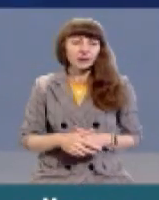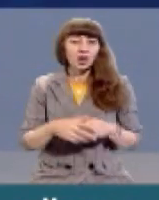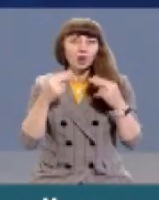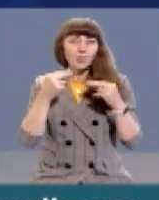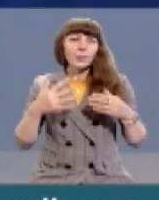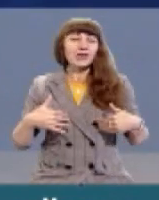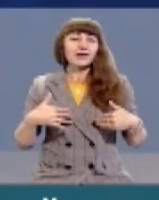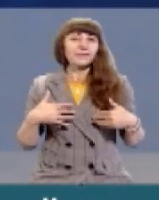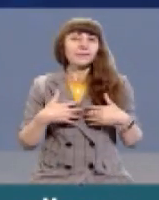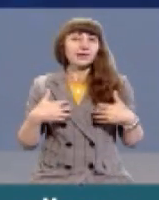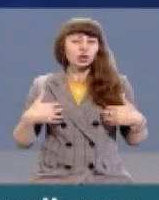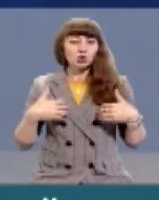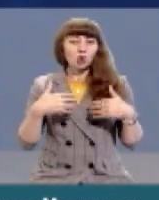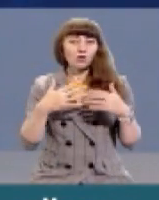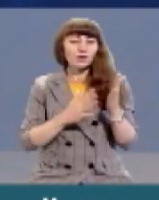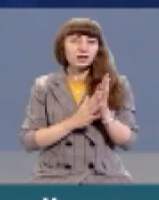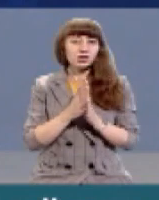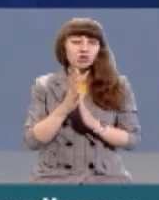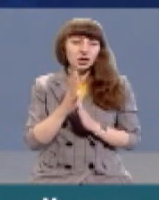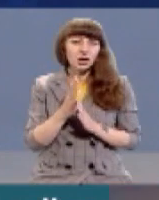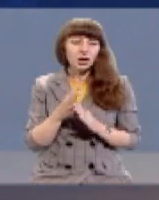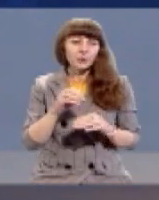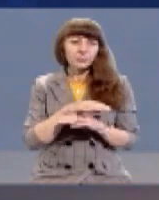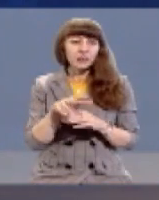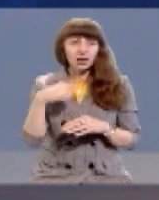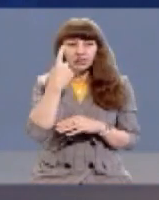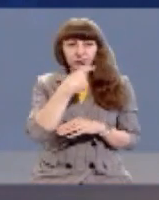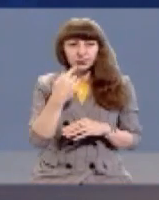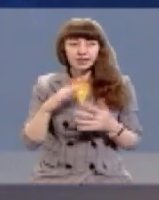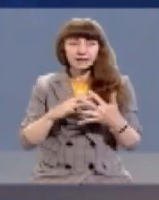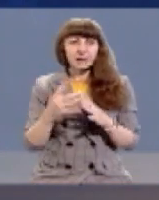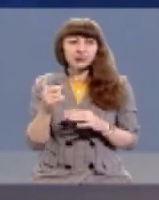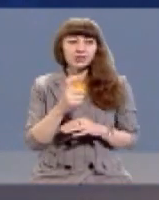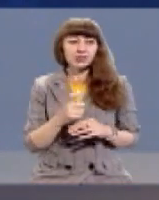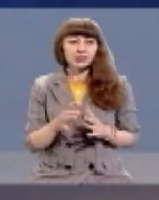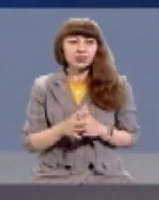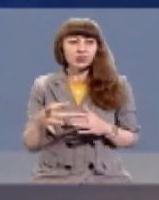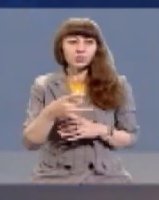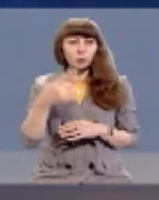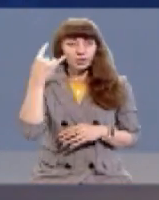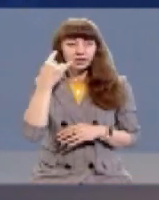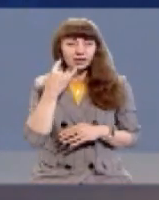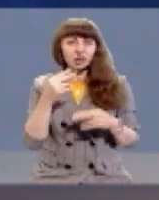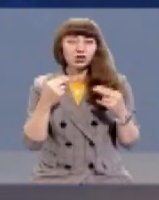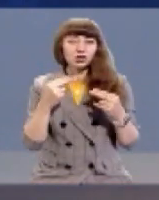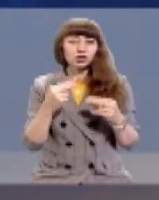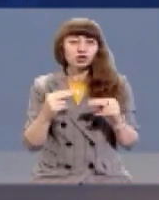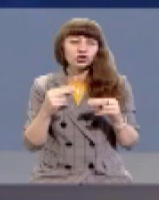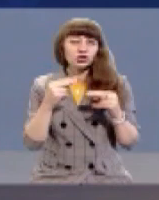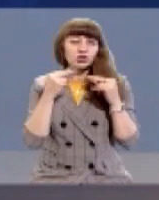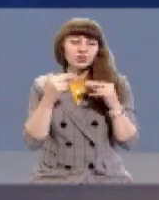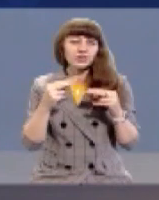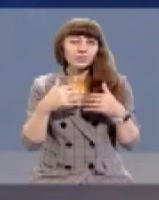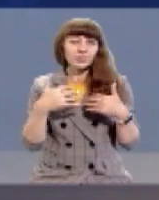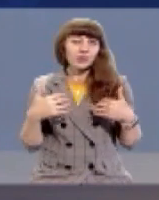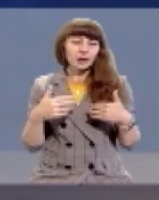племенного животноводства, обеспечение личных подсобных хозяйств в предприятии Республики Казахстан чистопородным ремонтным молодняком